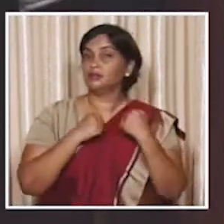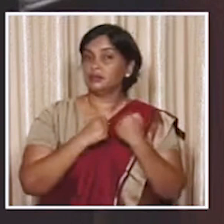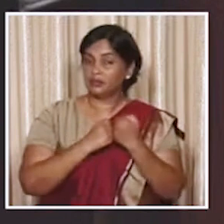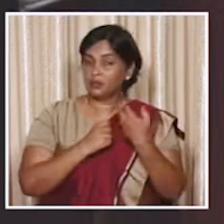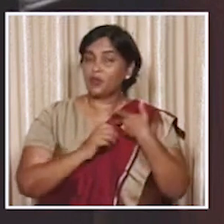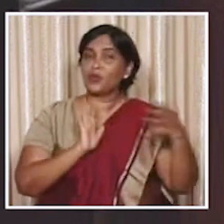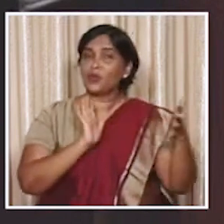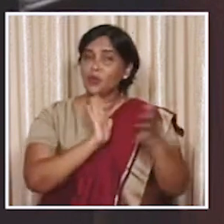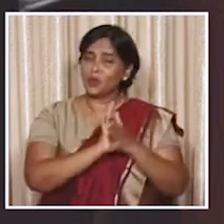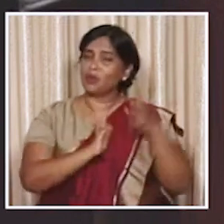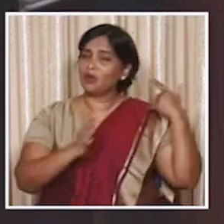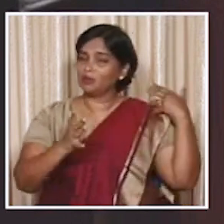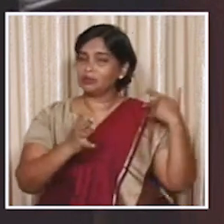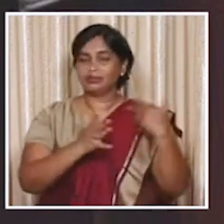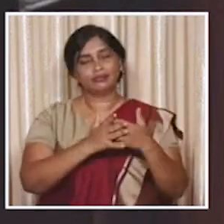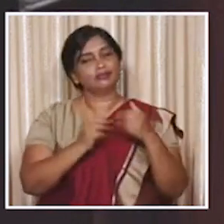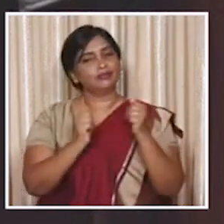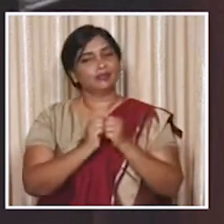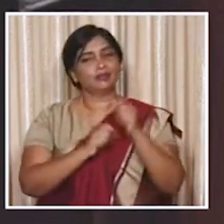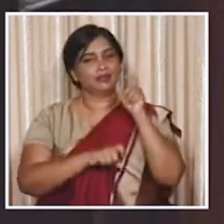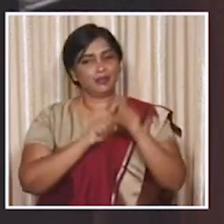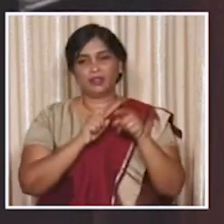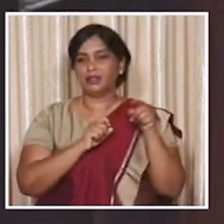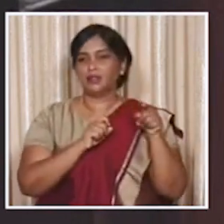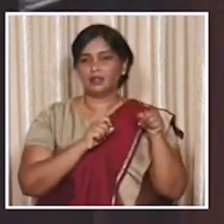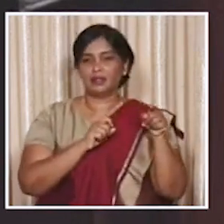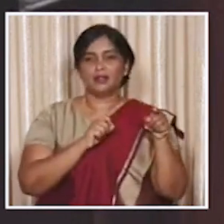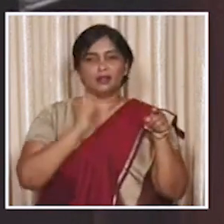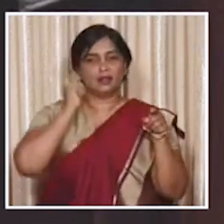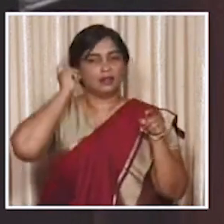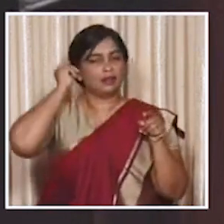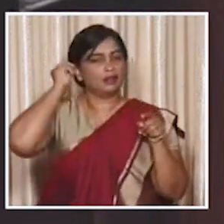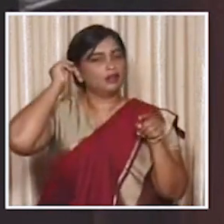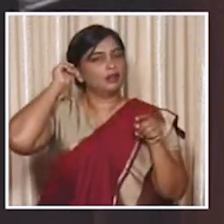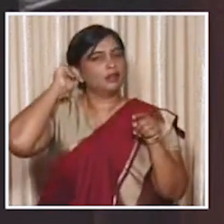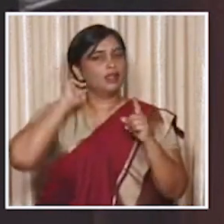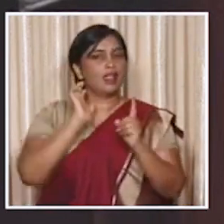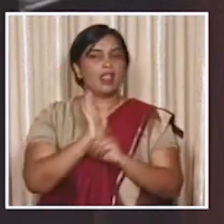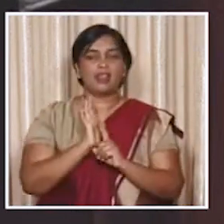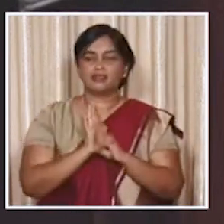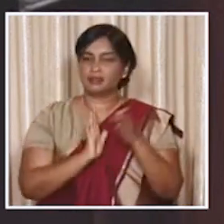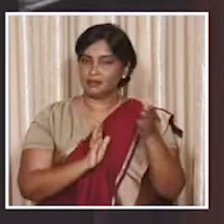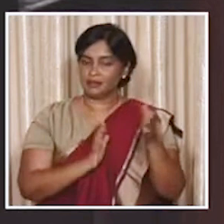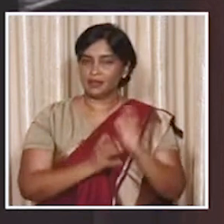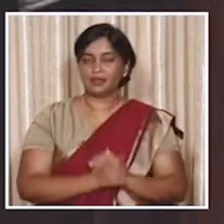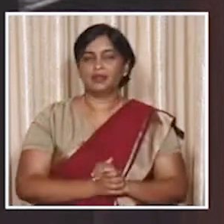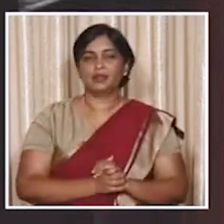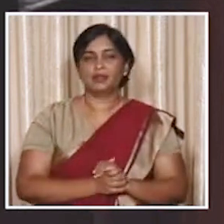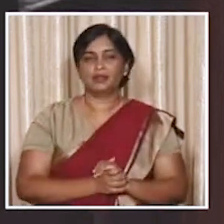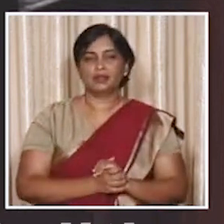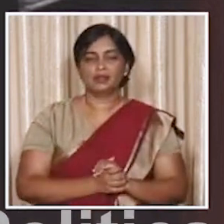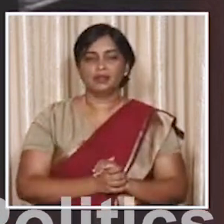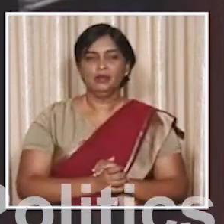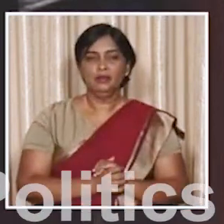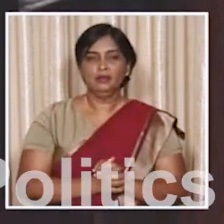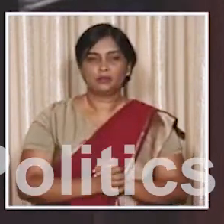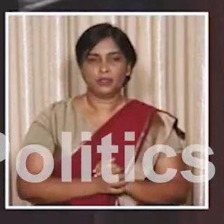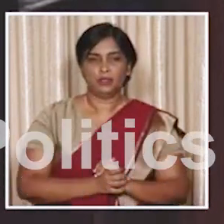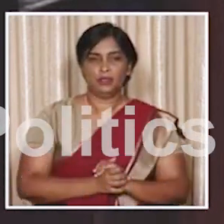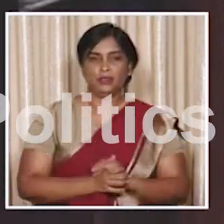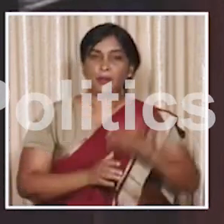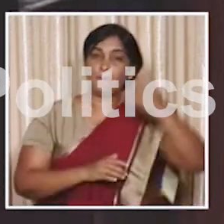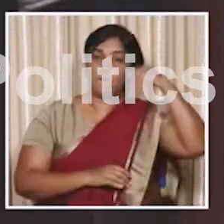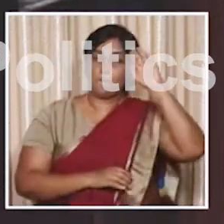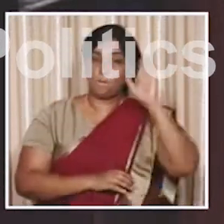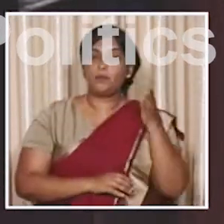මා සමග බොහෝ කාලයක් ඉකර දේශපාලනය කළ අය. ඒ කියන්නේ මේ කිරියල්ල අපේ මන්ත්‍රීතුමා වගේ පරණ